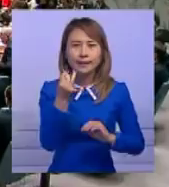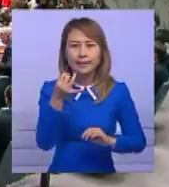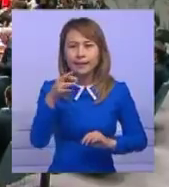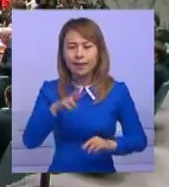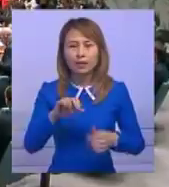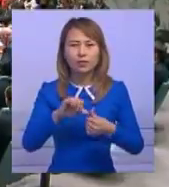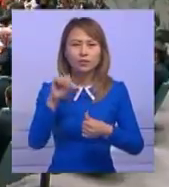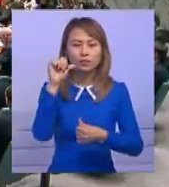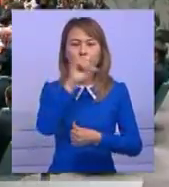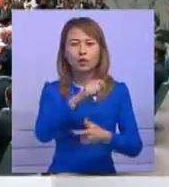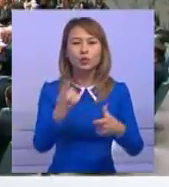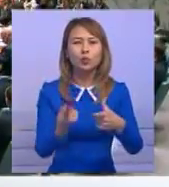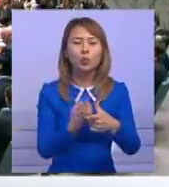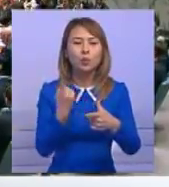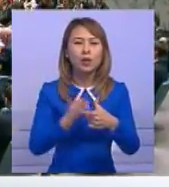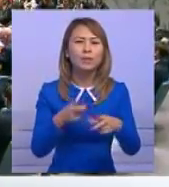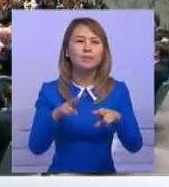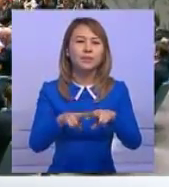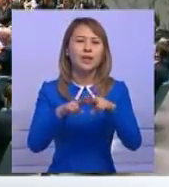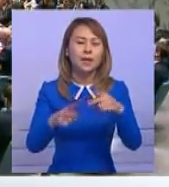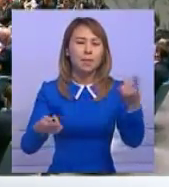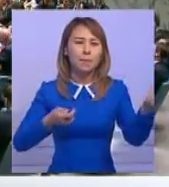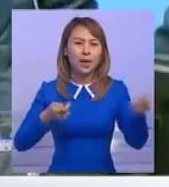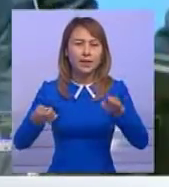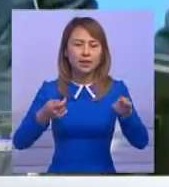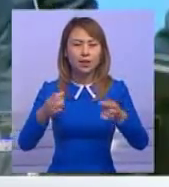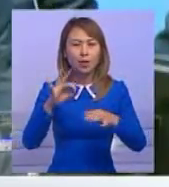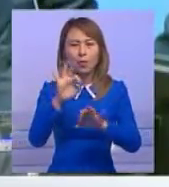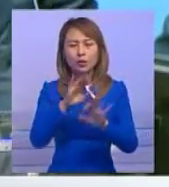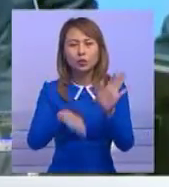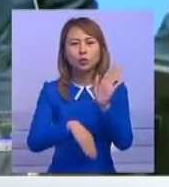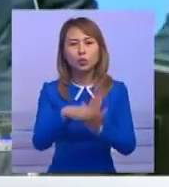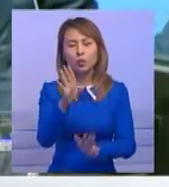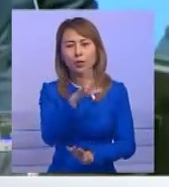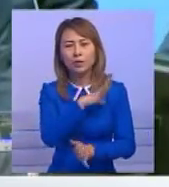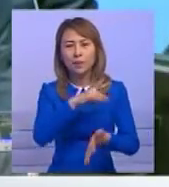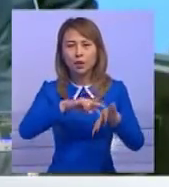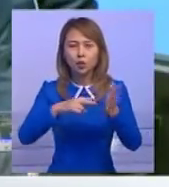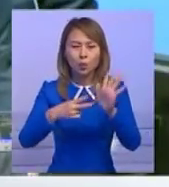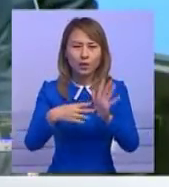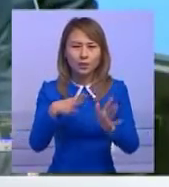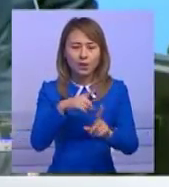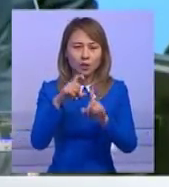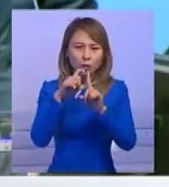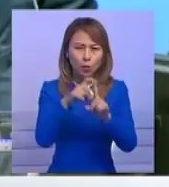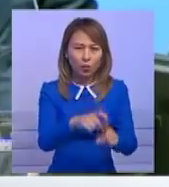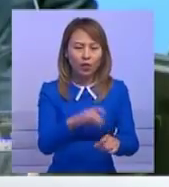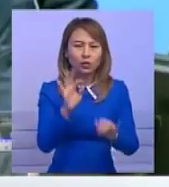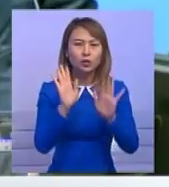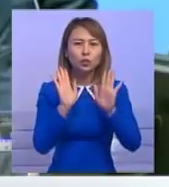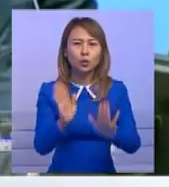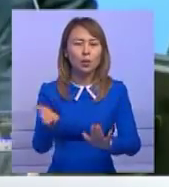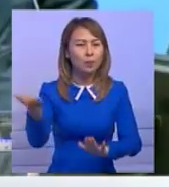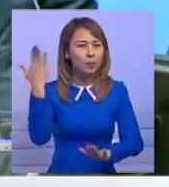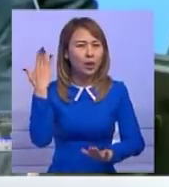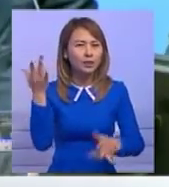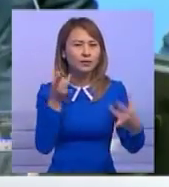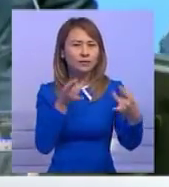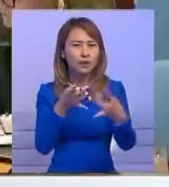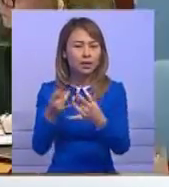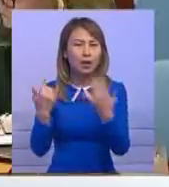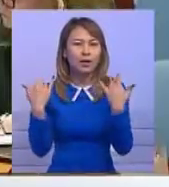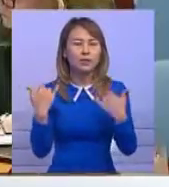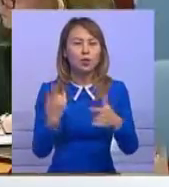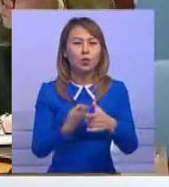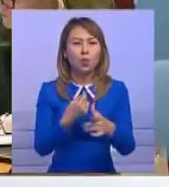үкіметтік емес ұйымның өкілдері Астана процесін үздік бейбітшілік жобасы деп атады. Бұрын олар тек қару жарақпен тілдесетін,